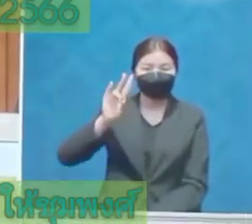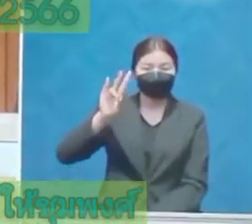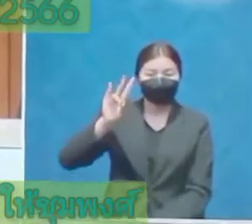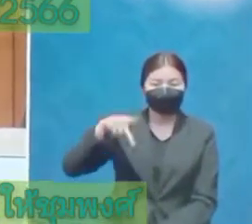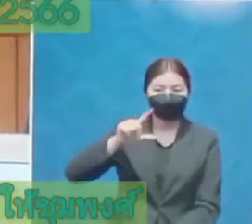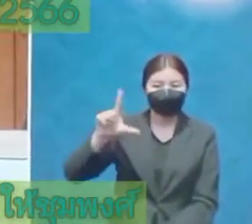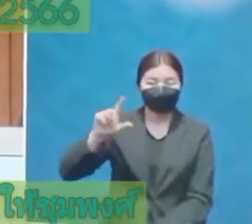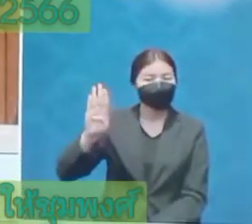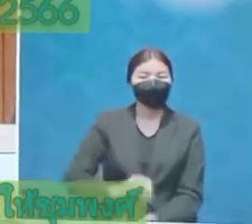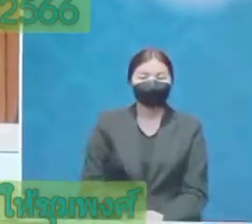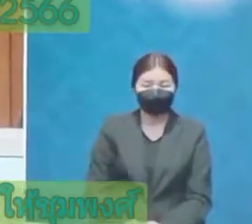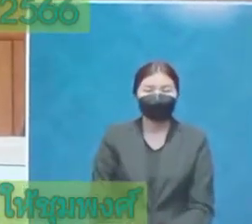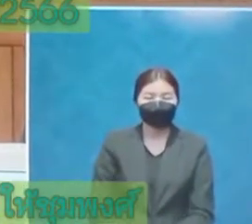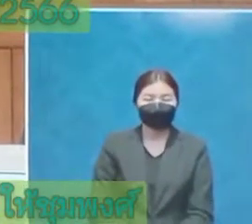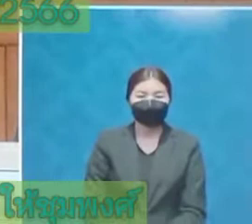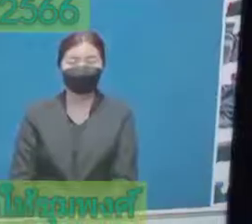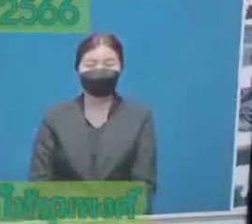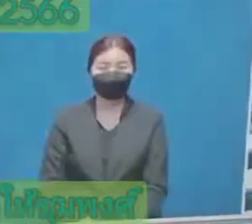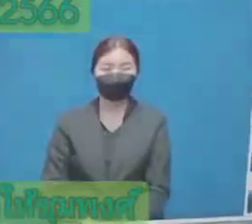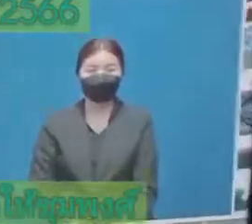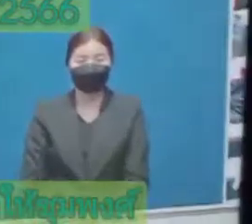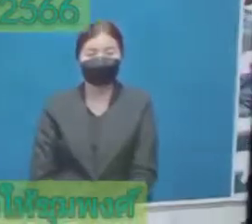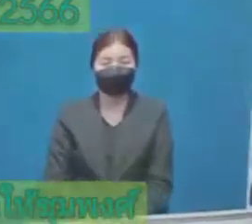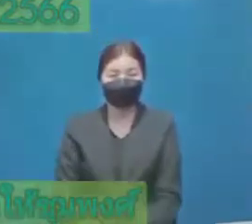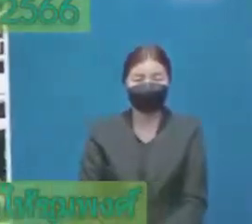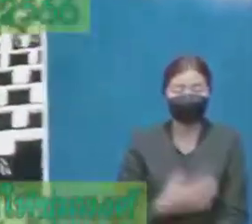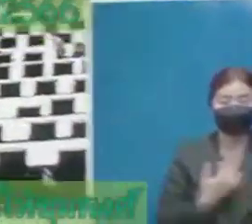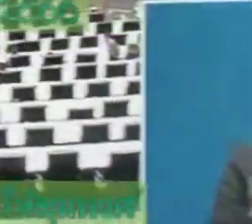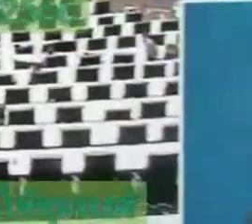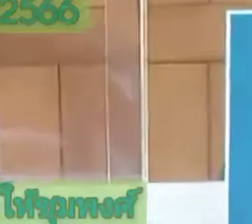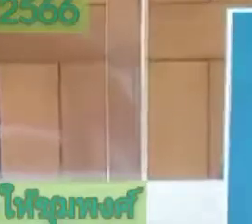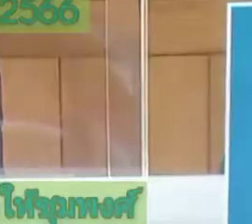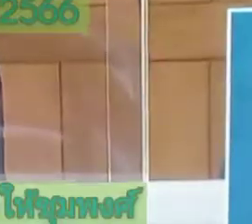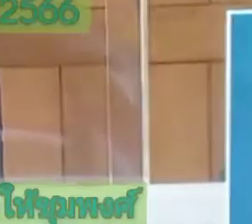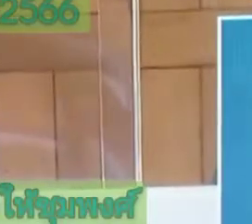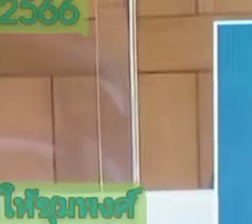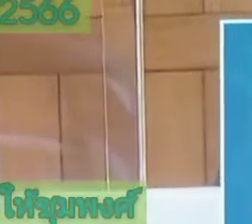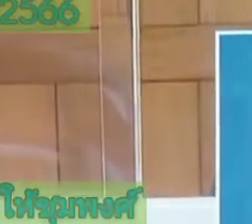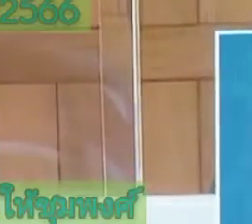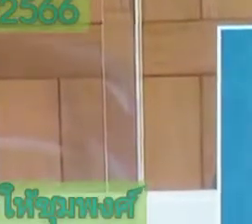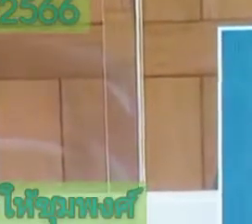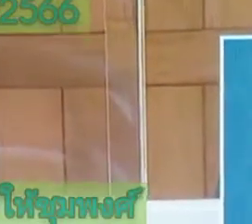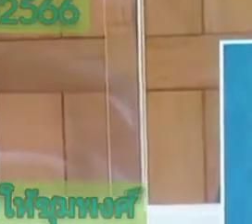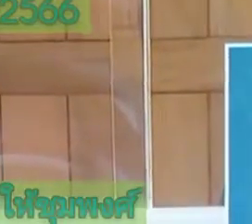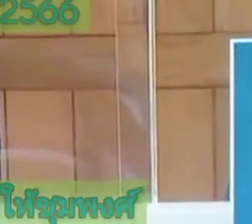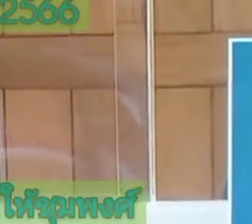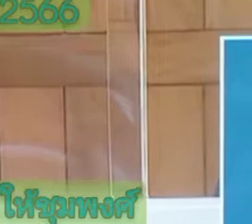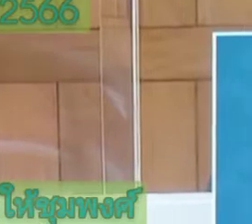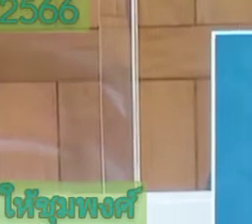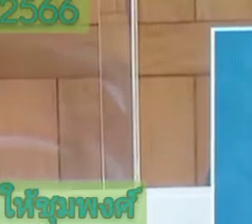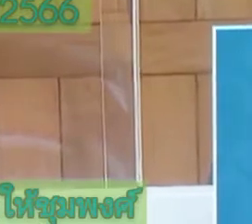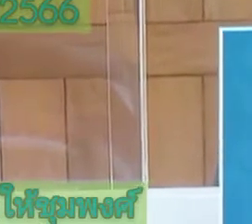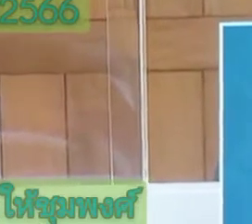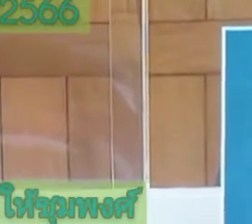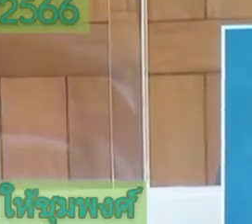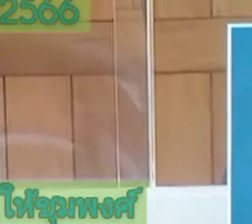2,125,047,000 บาทซึ่งเป็นไปตามข้อที่จริงแล้วผมขออนุญาตใช้เวลาที่นี้ก่อนนะครับจริงผมเพราะผมทำกับมือผมทำเอง